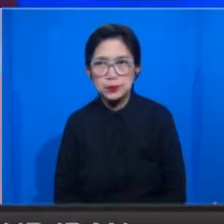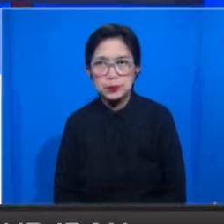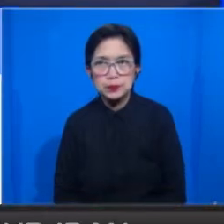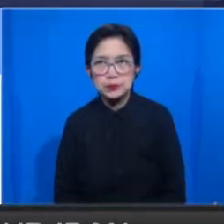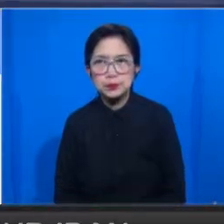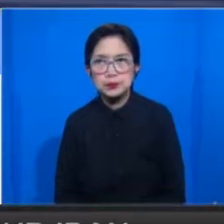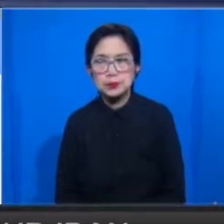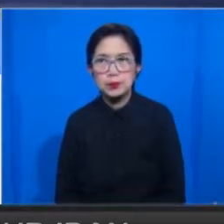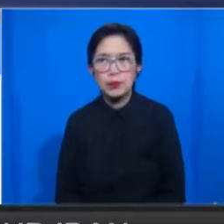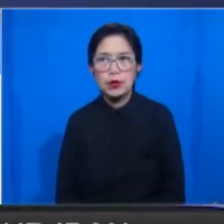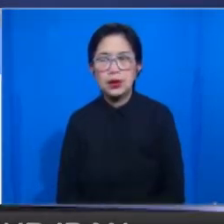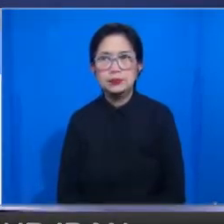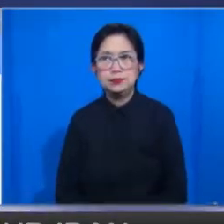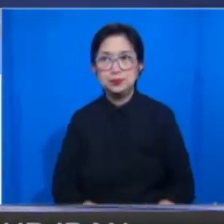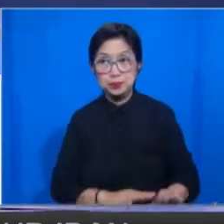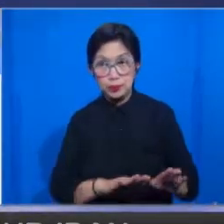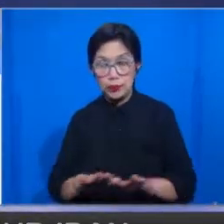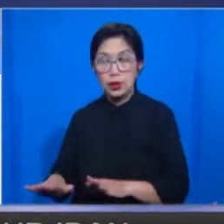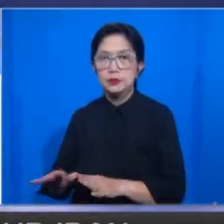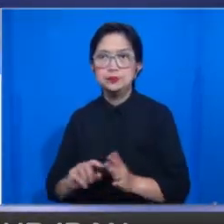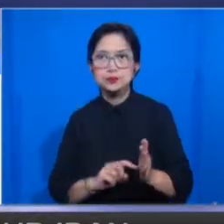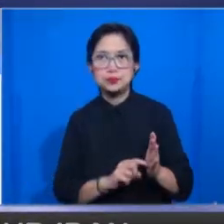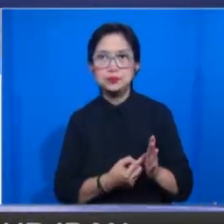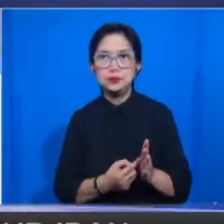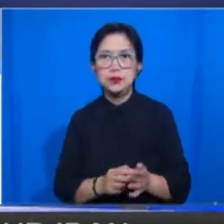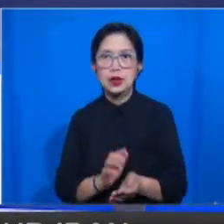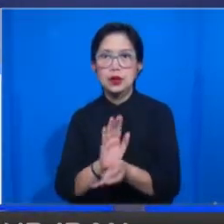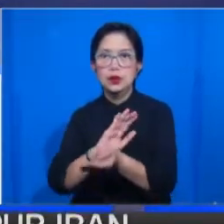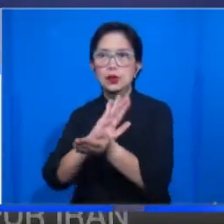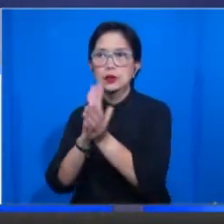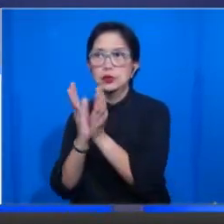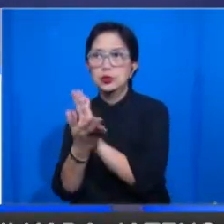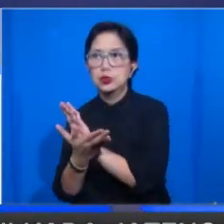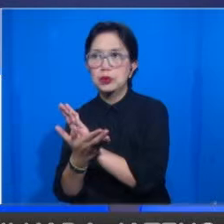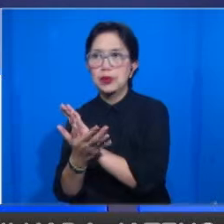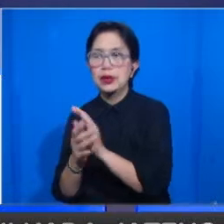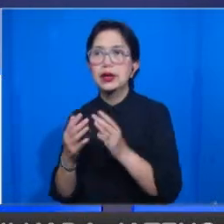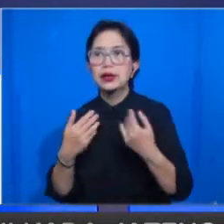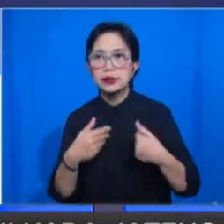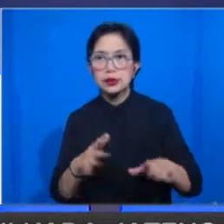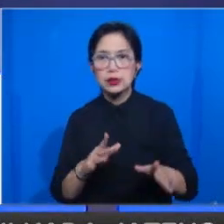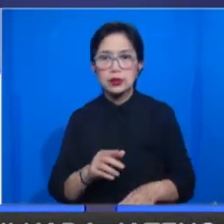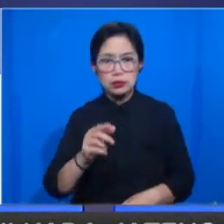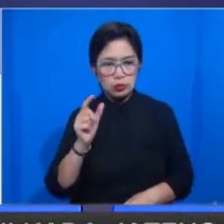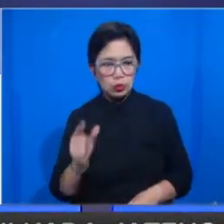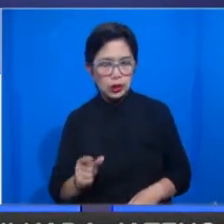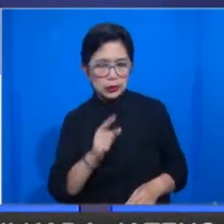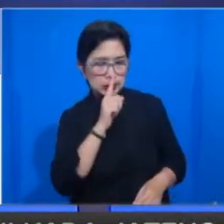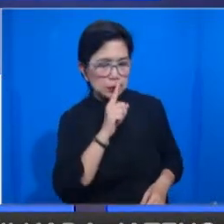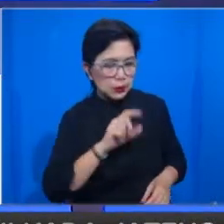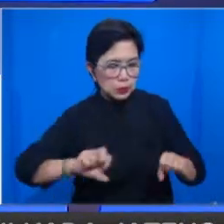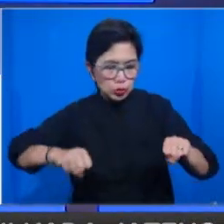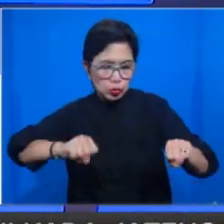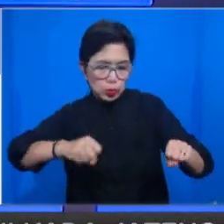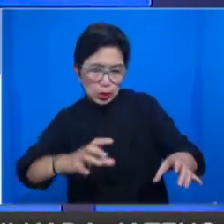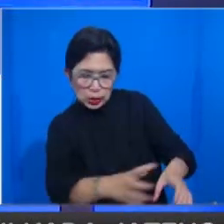Kita ke informasi dari sejumlah daerah di tanah air. Kita awali dari Surabaya, Jawa Timur. Seorang tersangka curanmor ditangkap petugas Polsek Rungkut, Surabaya di jalan raya